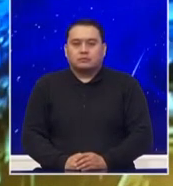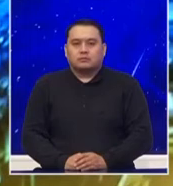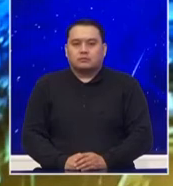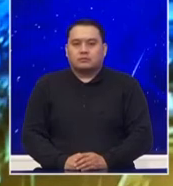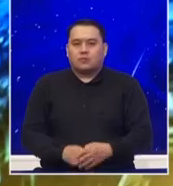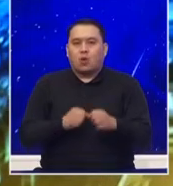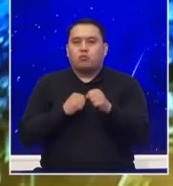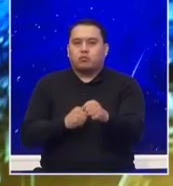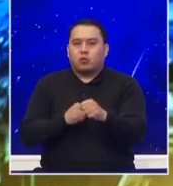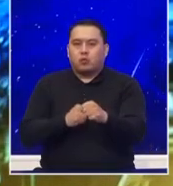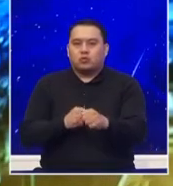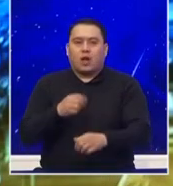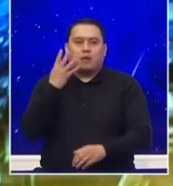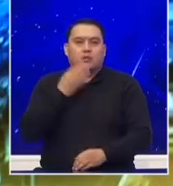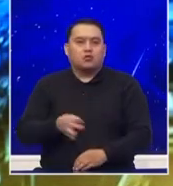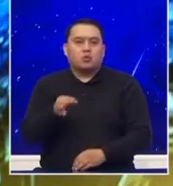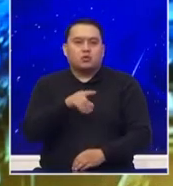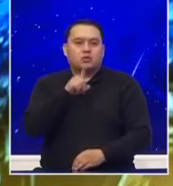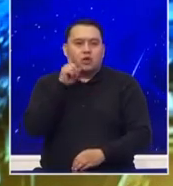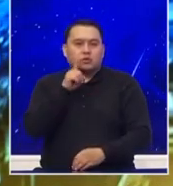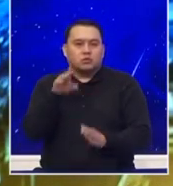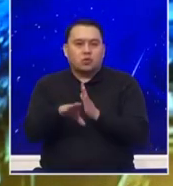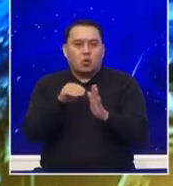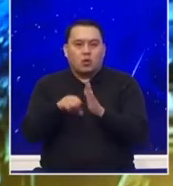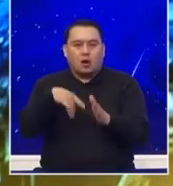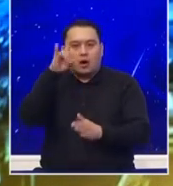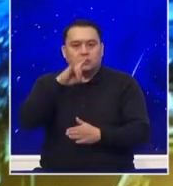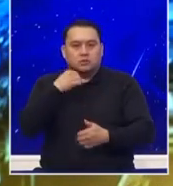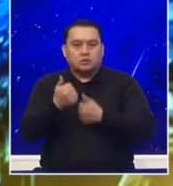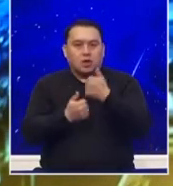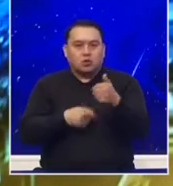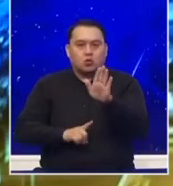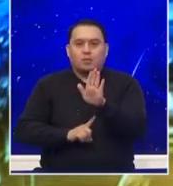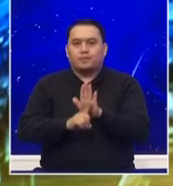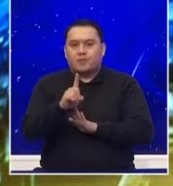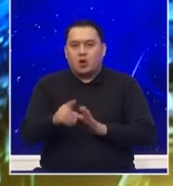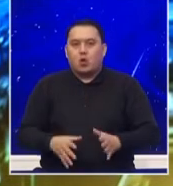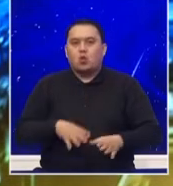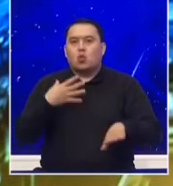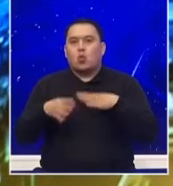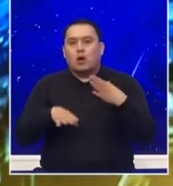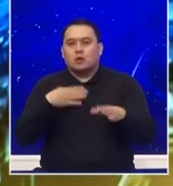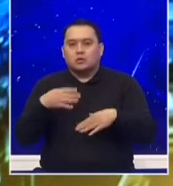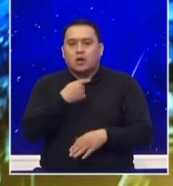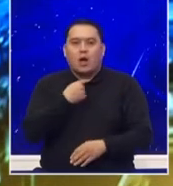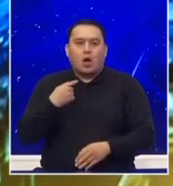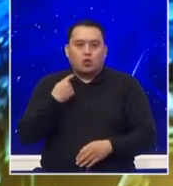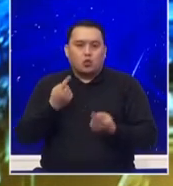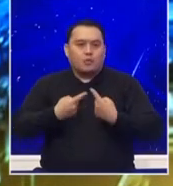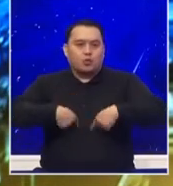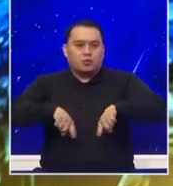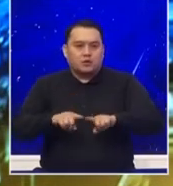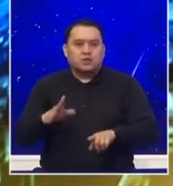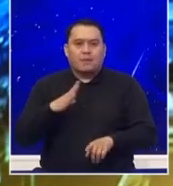Бокстан Алматы облысының жастар құрама командасы Қазақстан чемпионатына қызу дайындалып жатыр. Кеңейтілген оқу-жаттығу жиыны Талдықорғанда